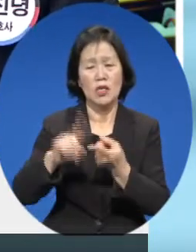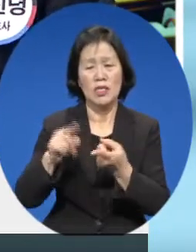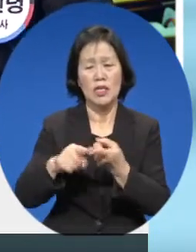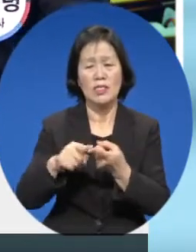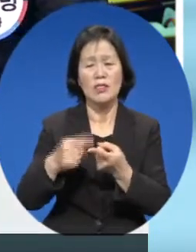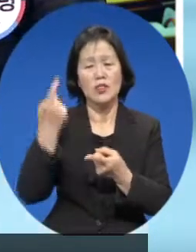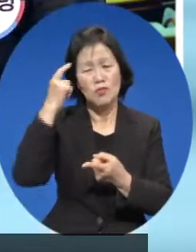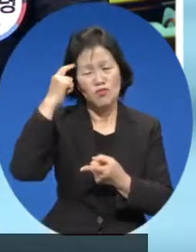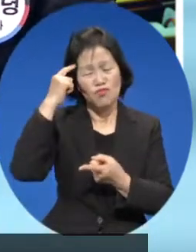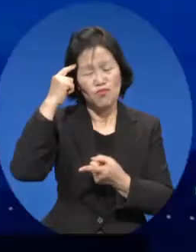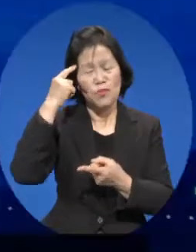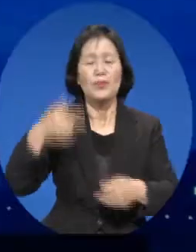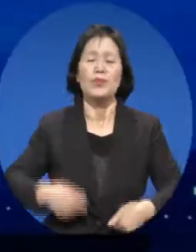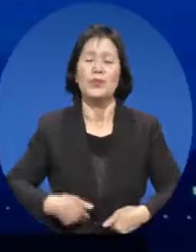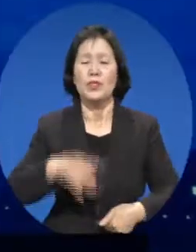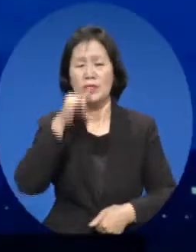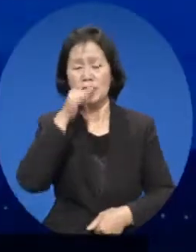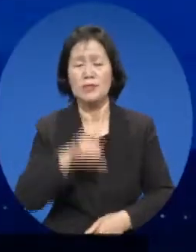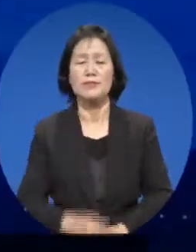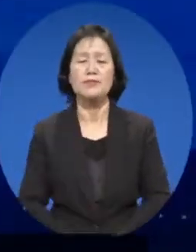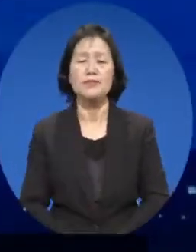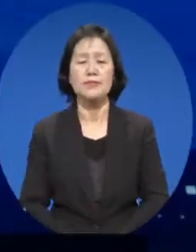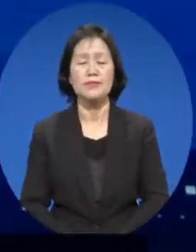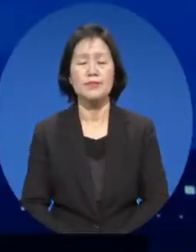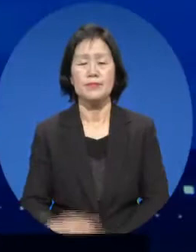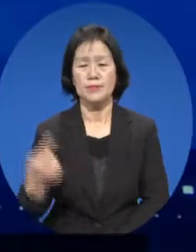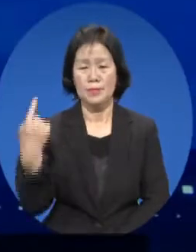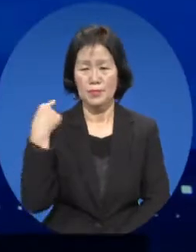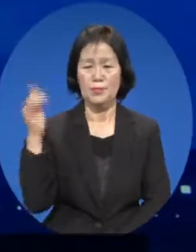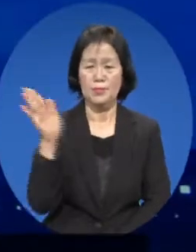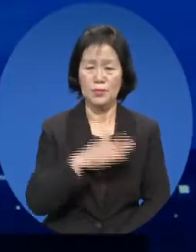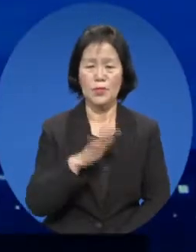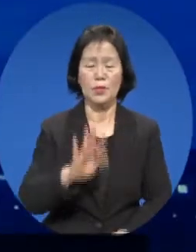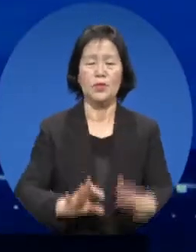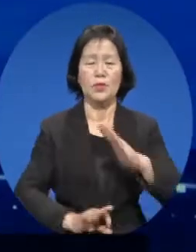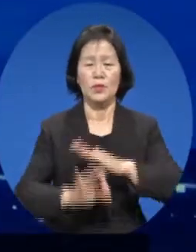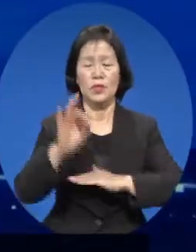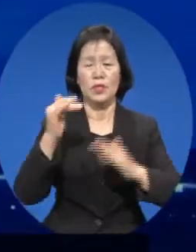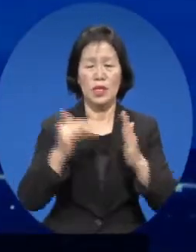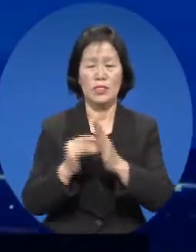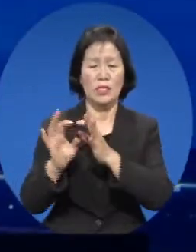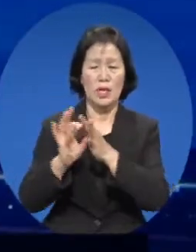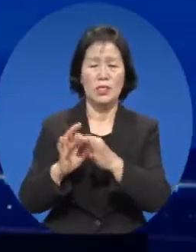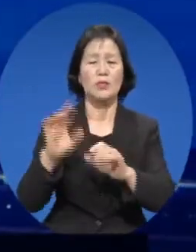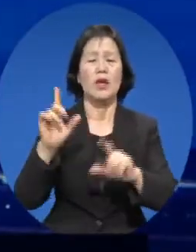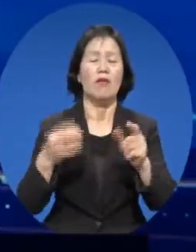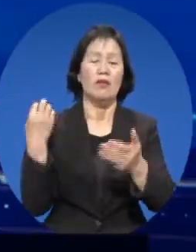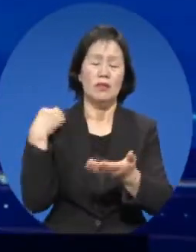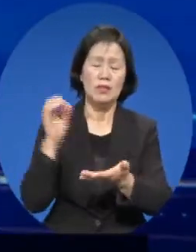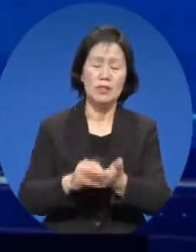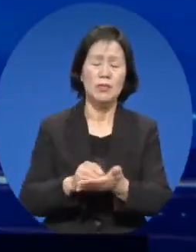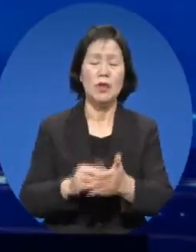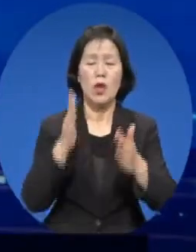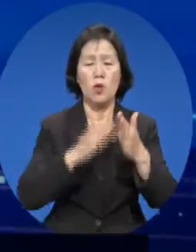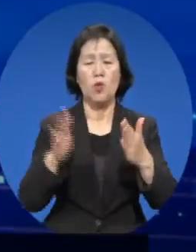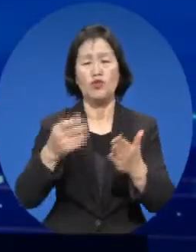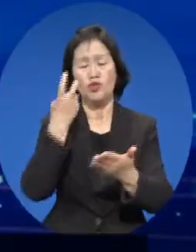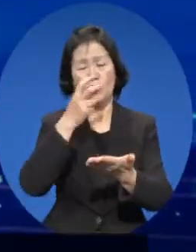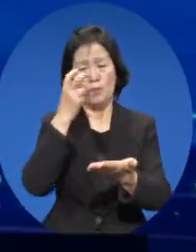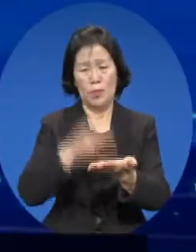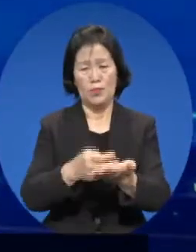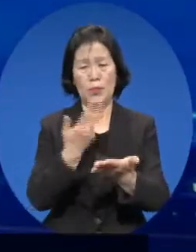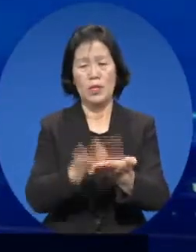알겠습니다 지금 어제 부터 오늘 오전까지 이런 상황이 벌어졌고 요 이 제공 수첩 법 개정안은